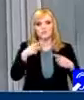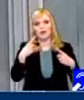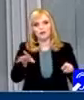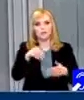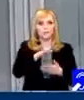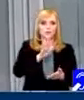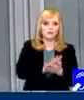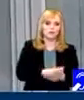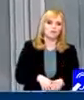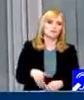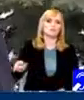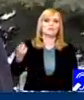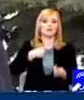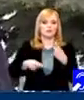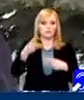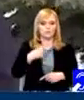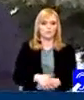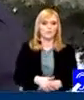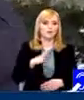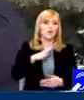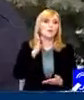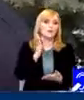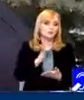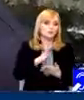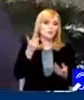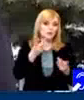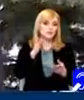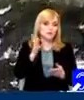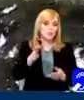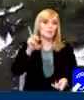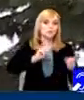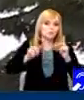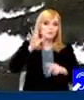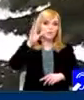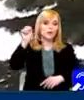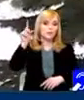alte programări au făcut cale-ntoarsă. Am avut o ședință la ora 11,